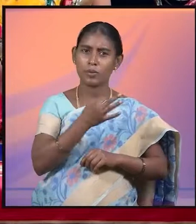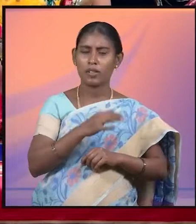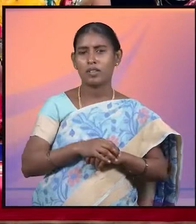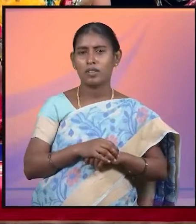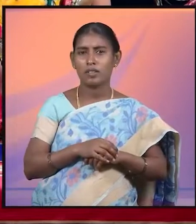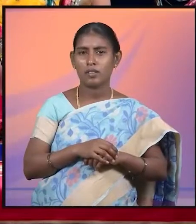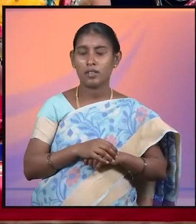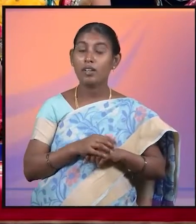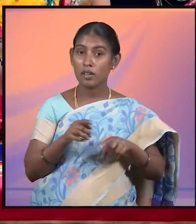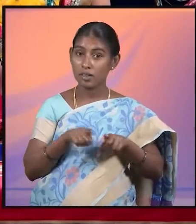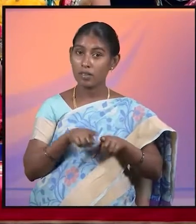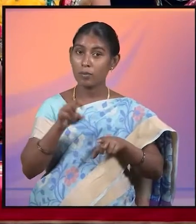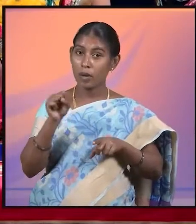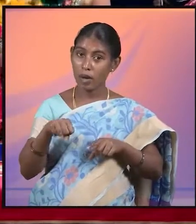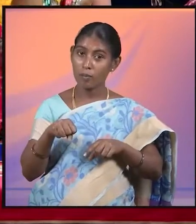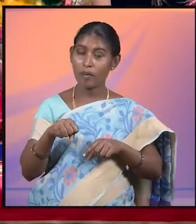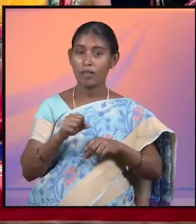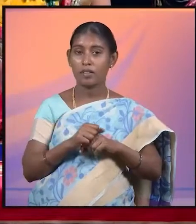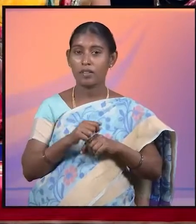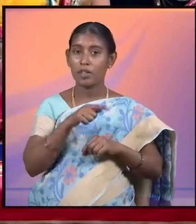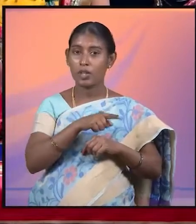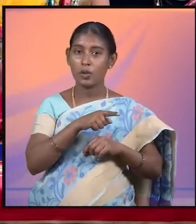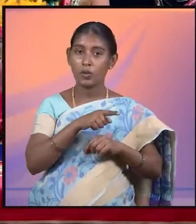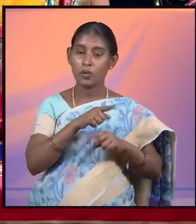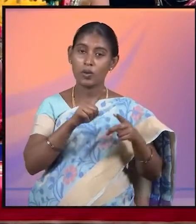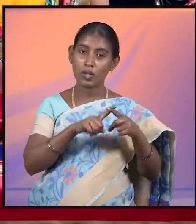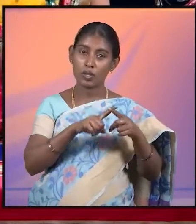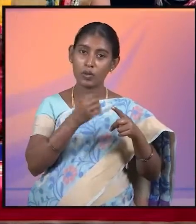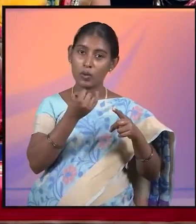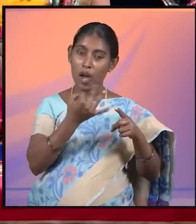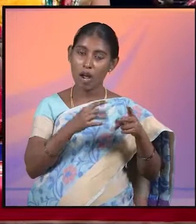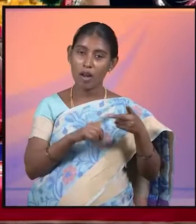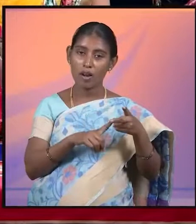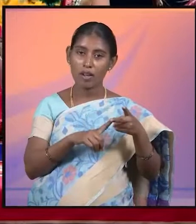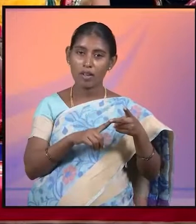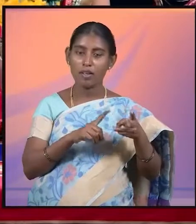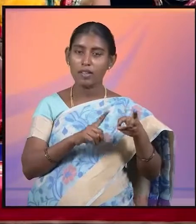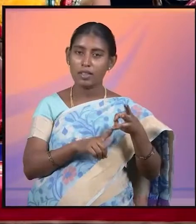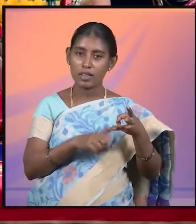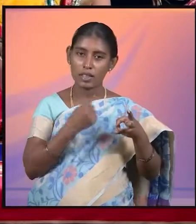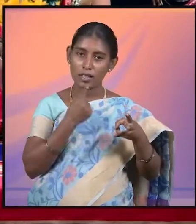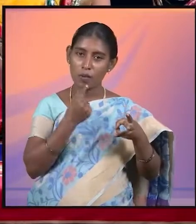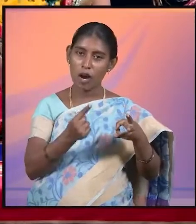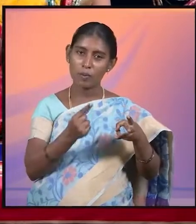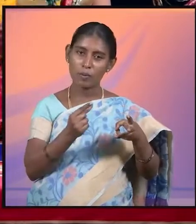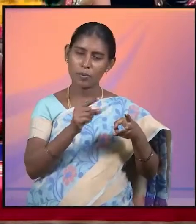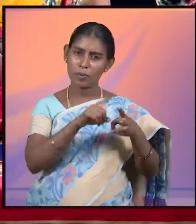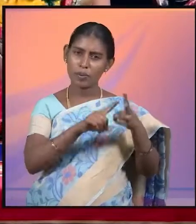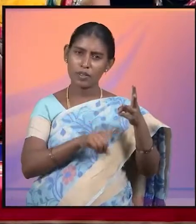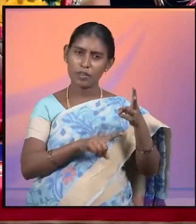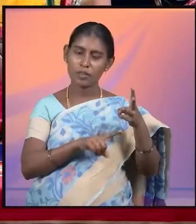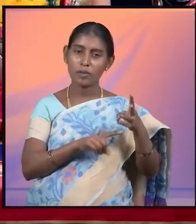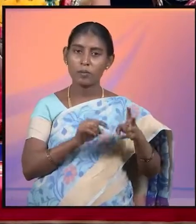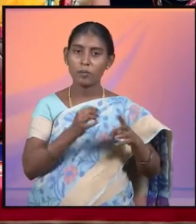ஆமா, இவர் அற்புத திருவந்தாதி, திருவிரட்டை மணிமாலை, திருவாலங்காட்டு மூத்த